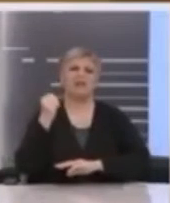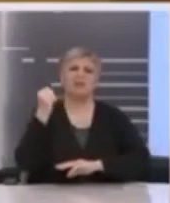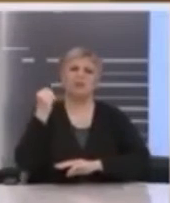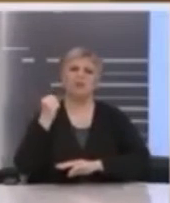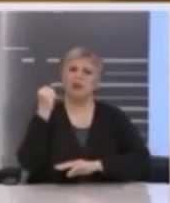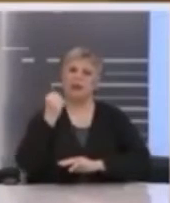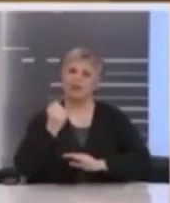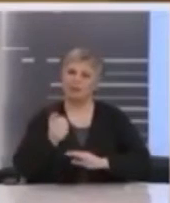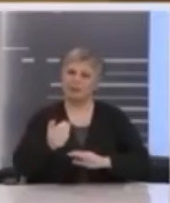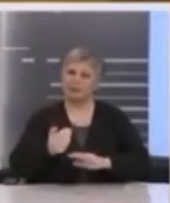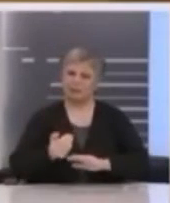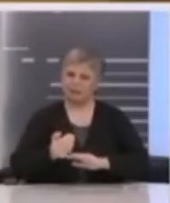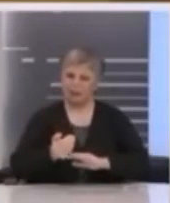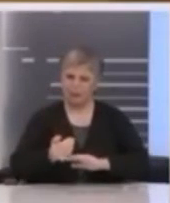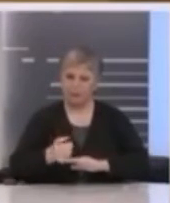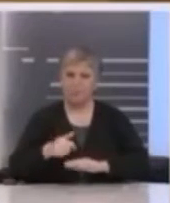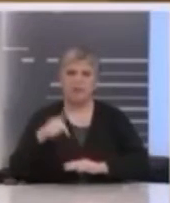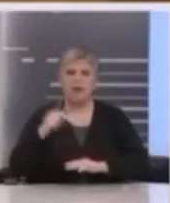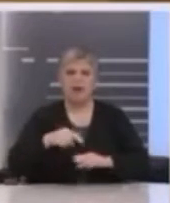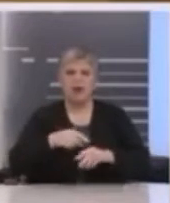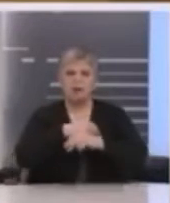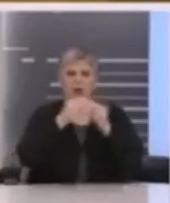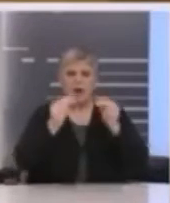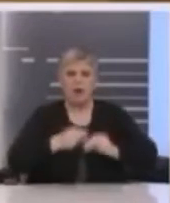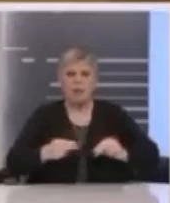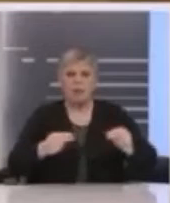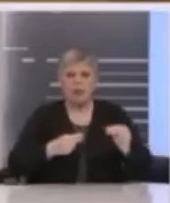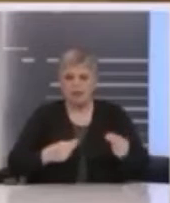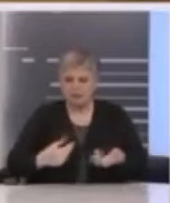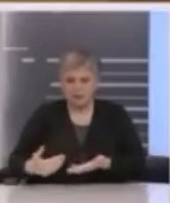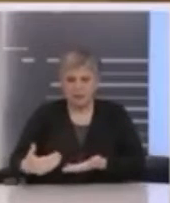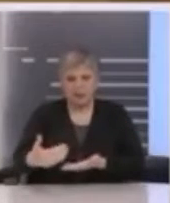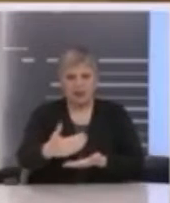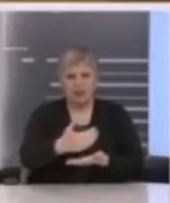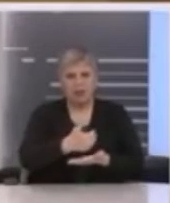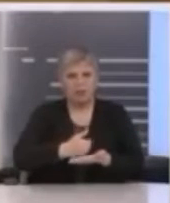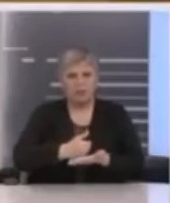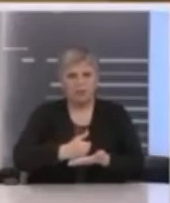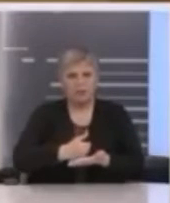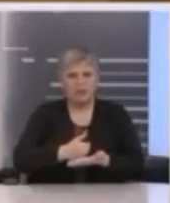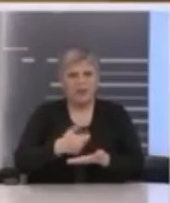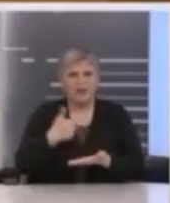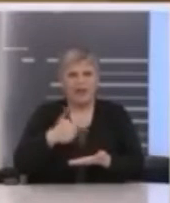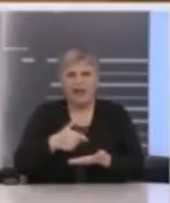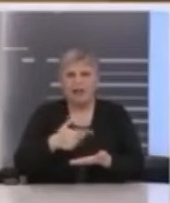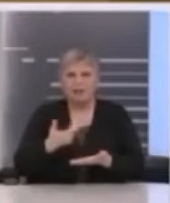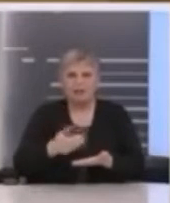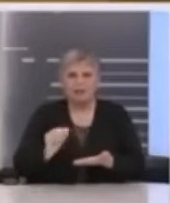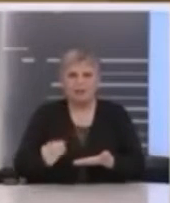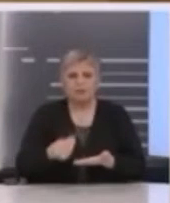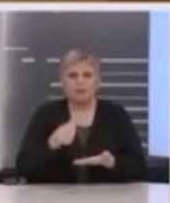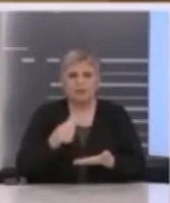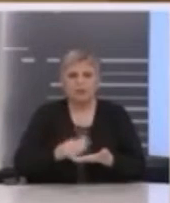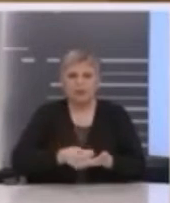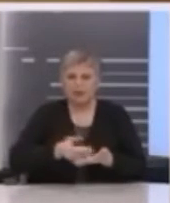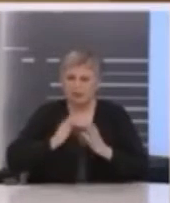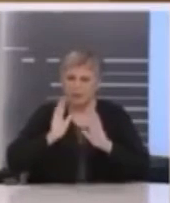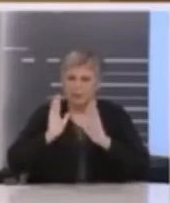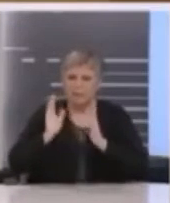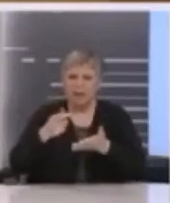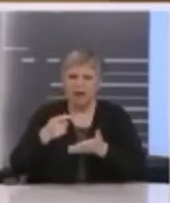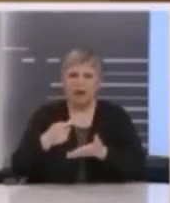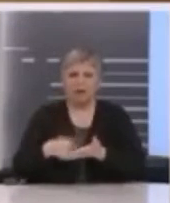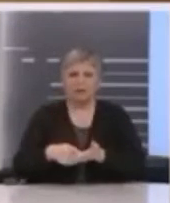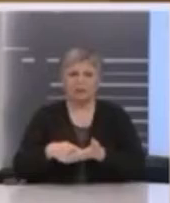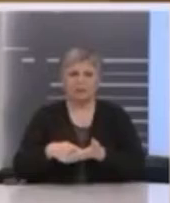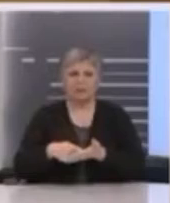τελικά μία κάμψη της ίδιας της δυνατότητας της εθνικής οικονομίας